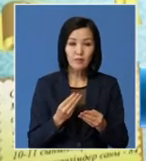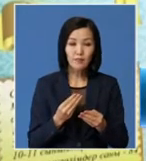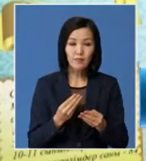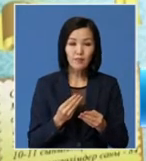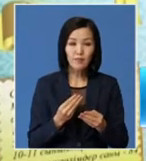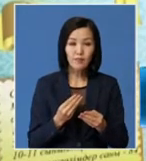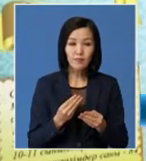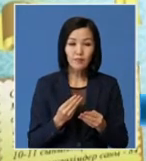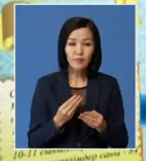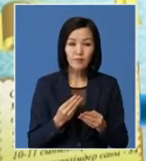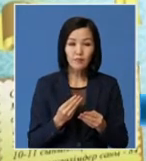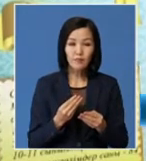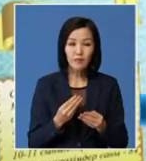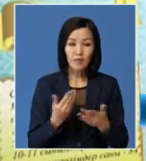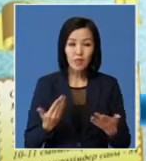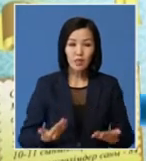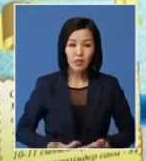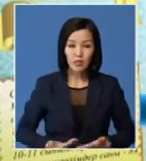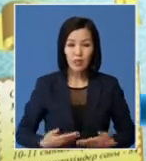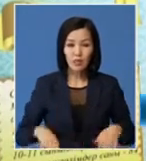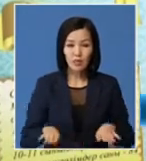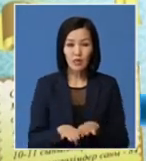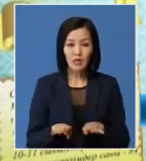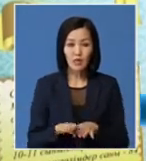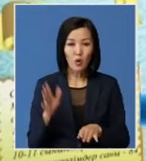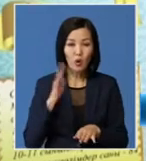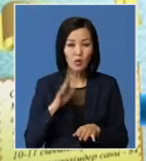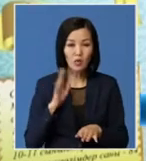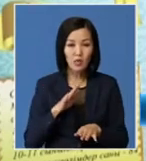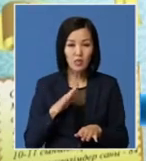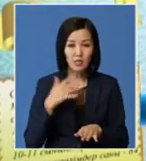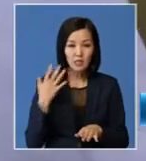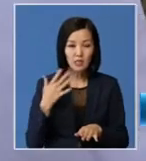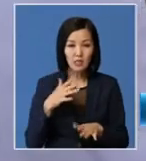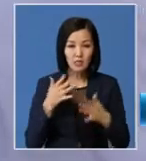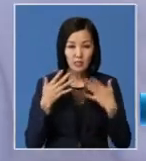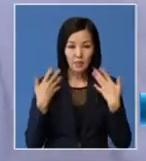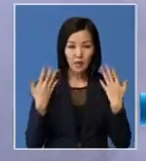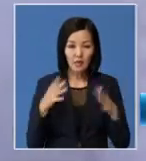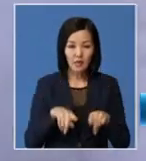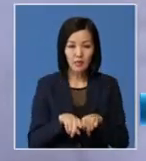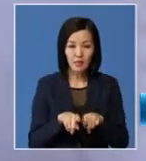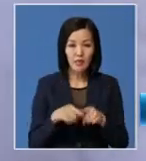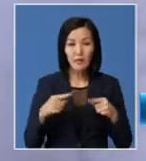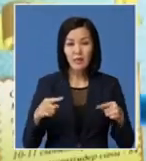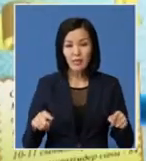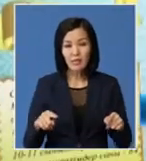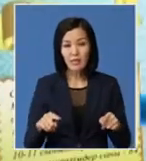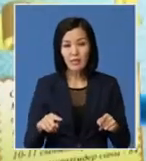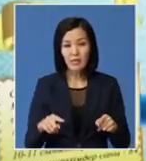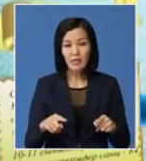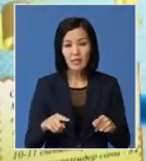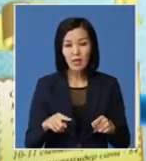Ит мысықтай өмір сүру, жить как кошка с собакой, a cat and dog life, және тағы басқа. Өзіміз